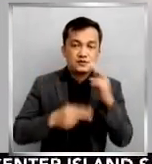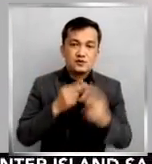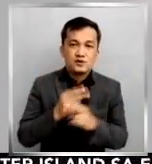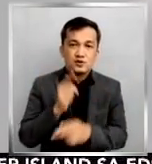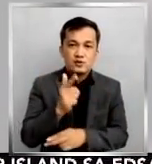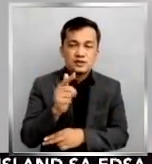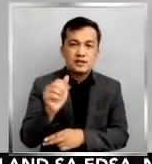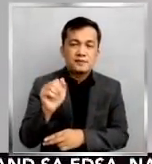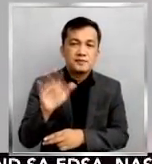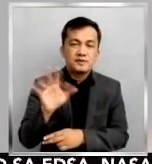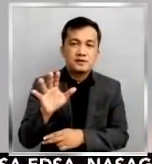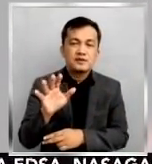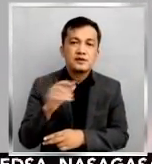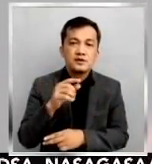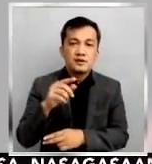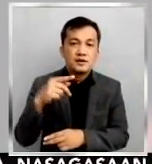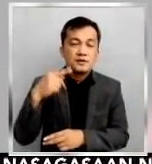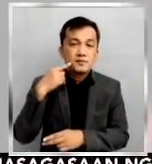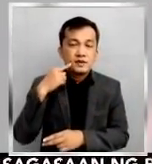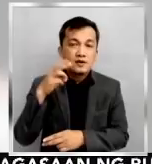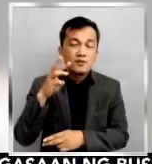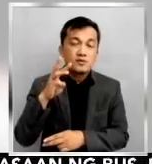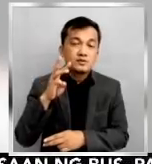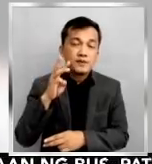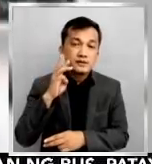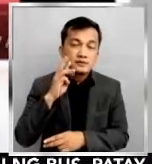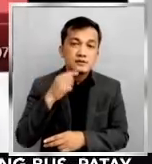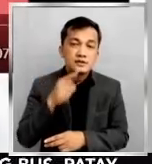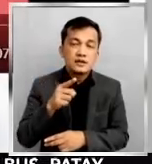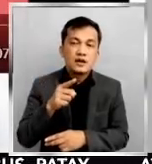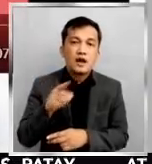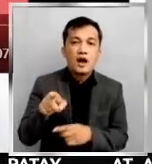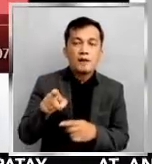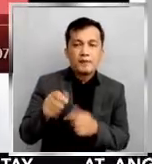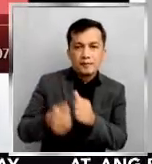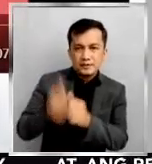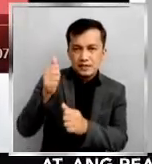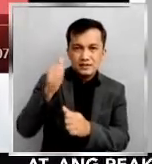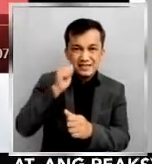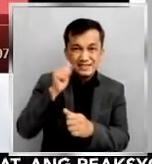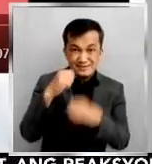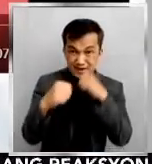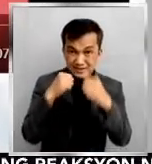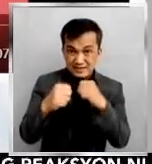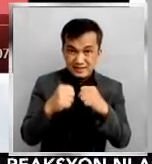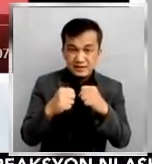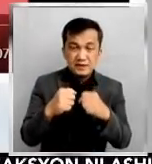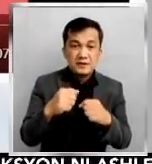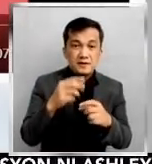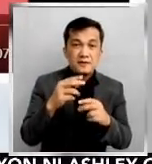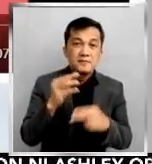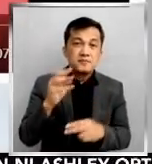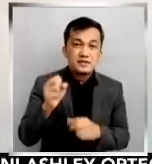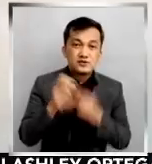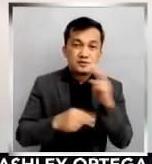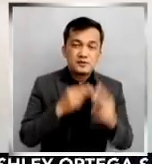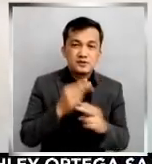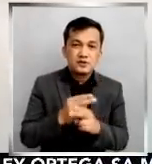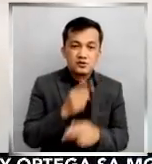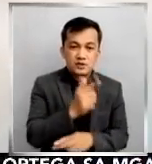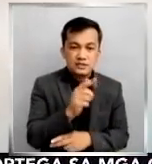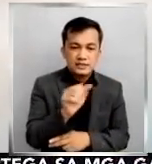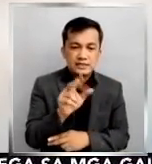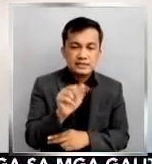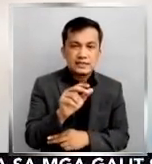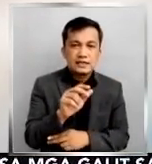ang pride sa pagkapanalo ng Lady Boxer. Ganun din si Miss Universe Philippines 2013 Ariela Arida.